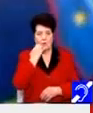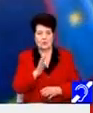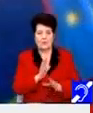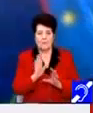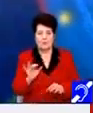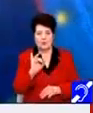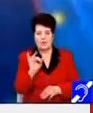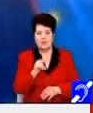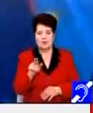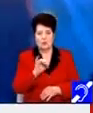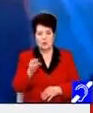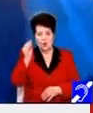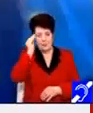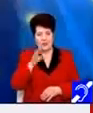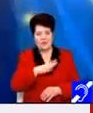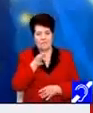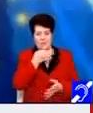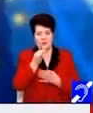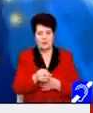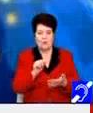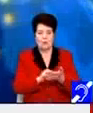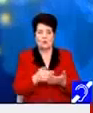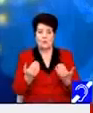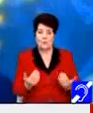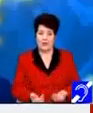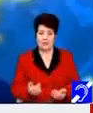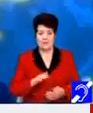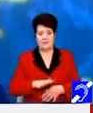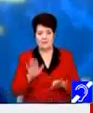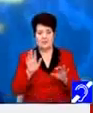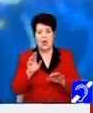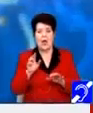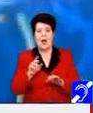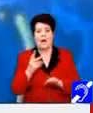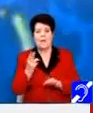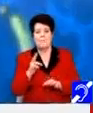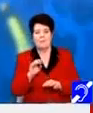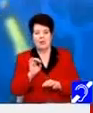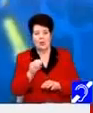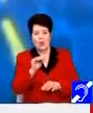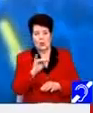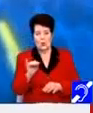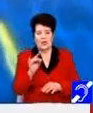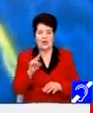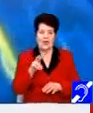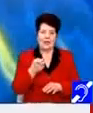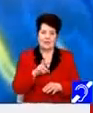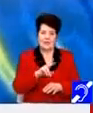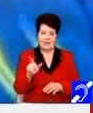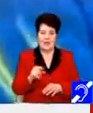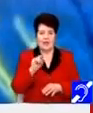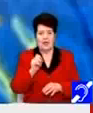pentru Igor Dodon. Opinia a fost exprimată la emisiunea Punctul Peaz de vicepremierul pentru integrarea europeană, Iuri Leancă. Ce spun